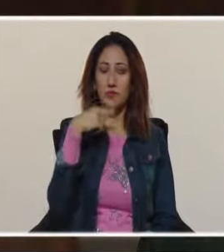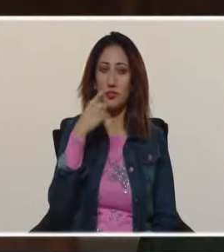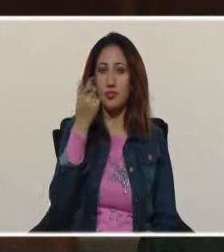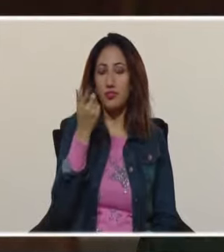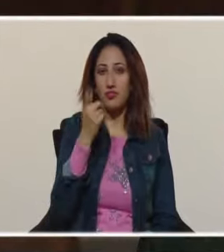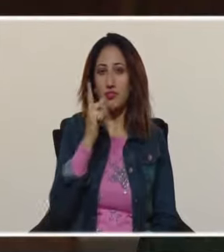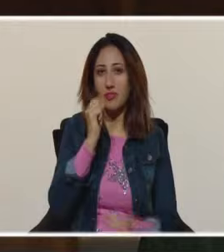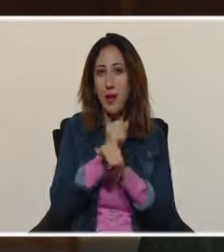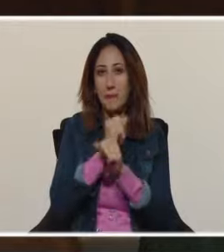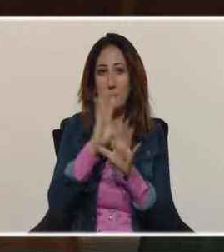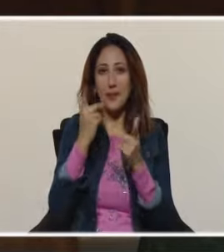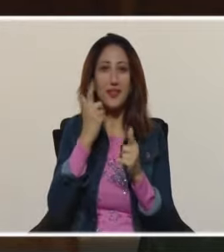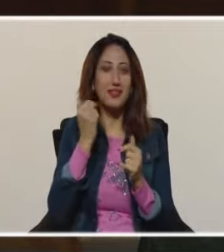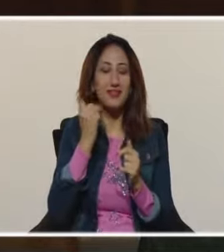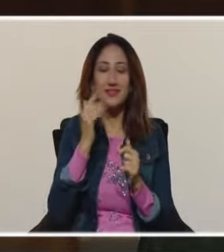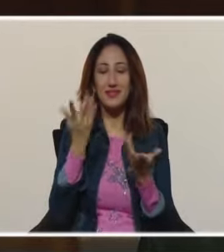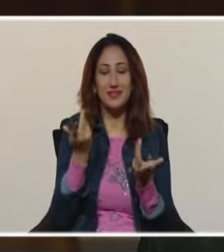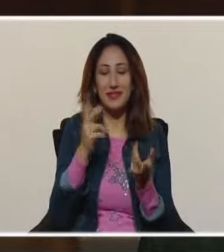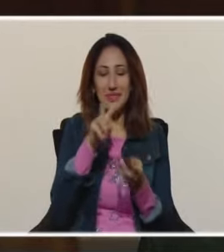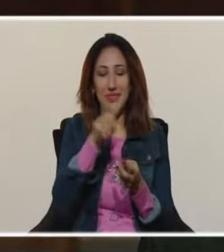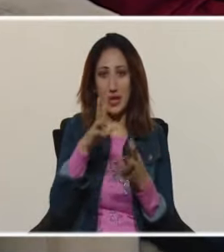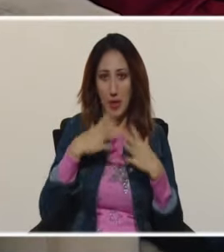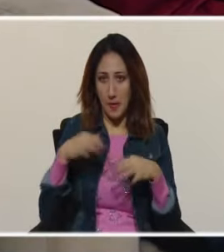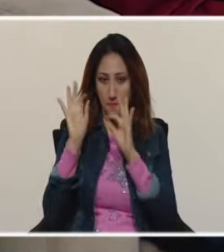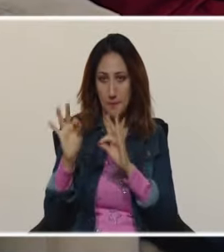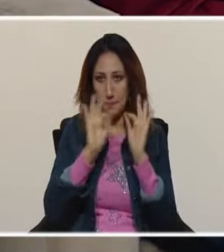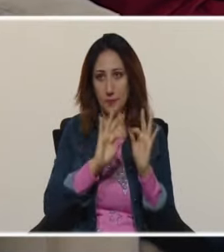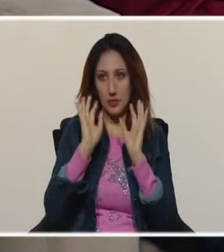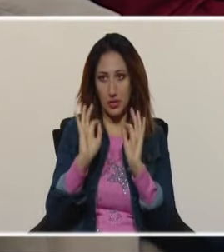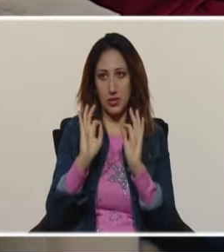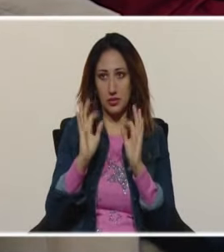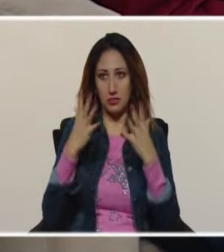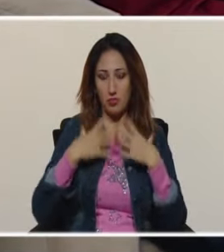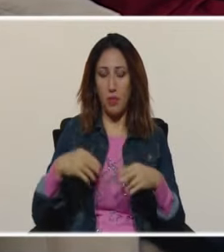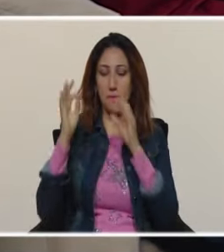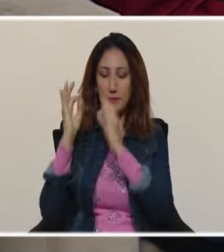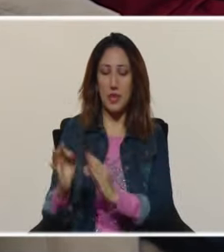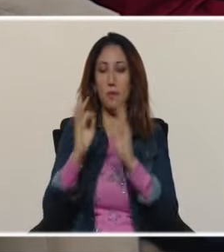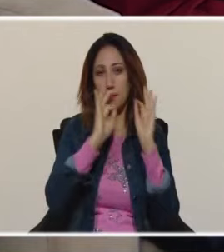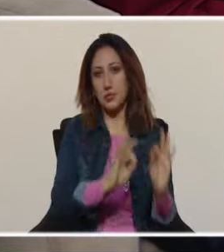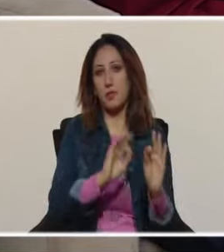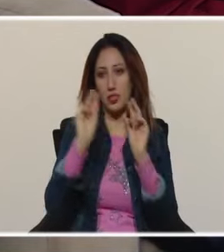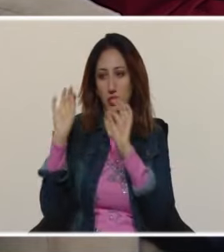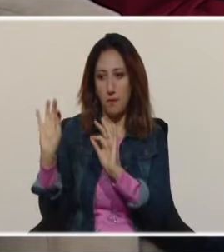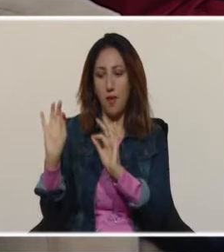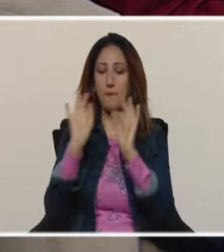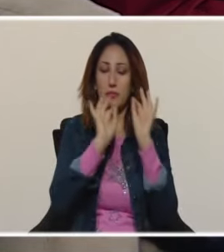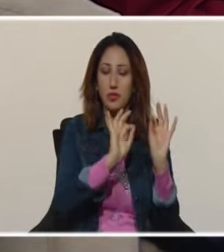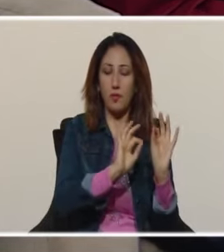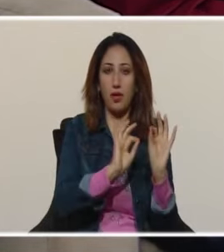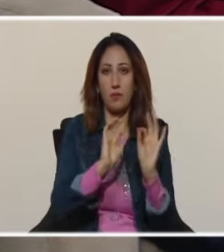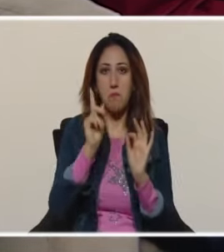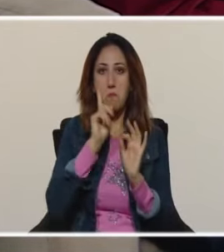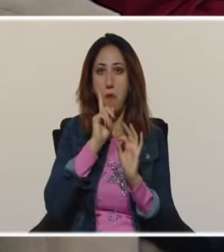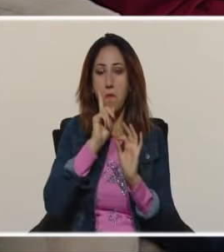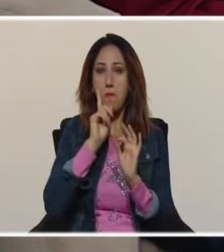عمل نيو لوك مثلا مختلف عن التاني، ولا انتوا طول عمركم لابسين كده زي بعض؟ لا احنا حضرتك بنلبس كل حاجه زي بعض من صغرنا، والدتنا الله يرحمها هي اللي علمتنا